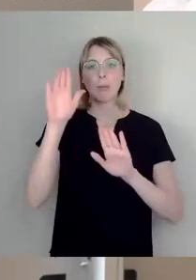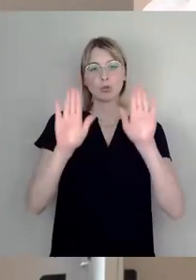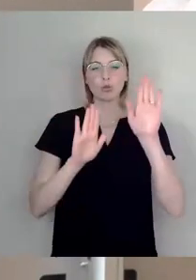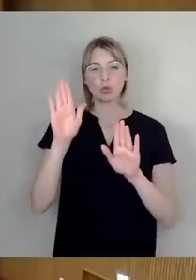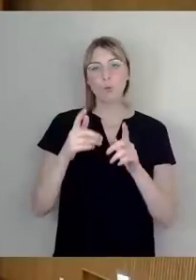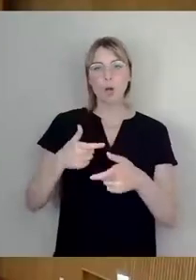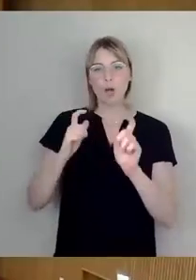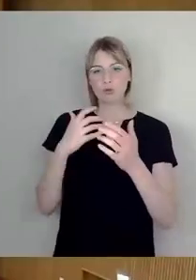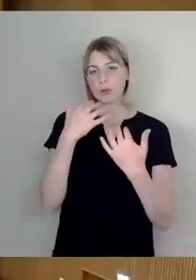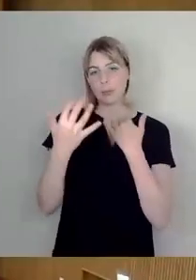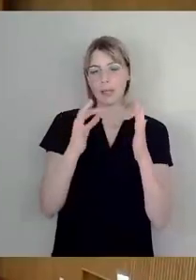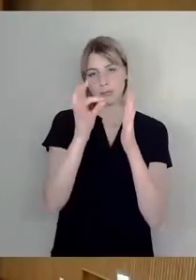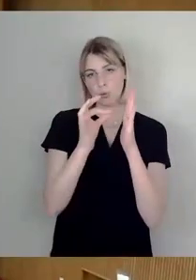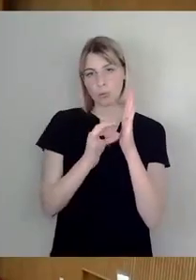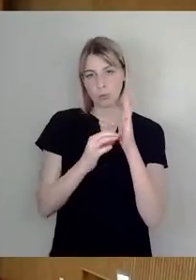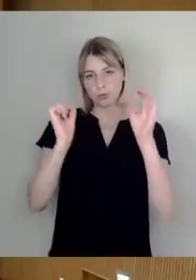Dank.